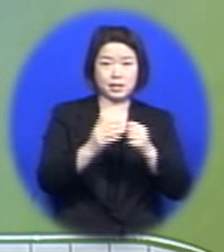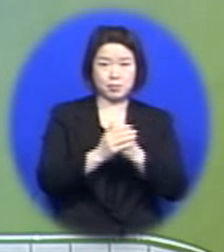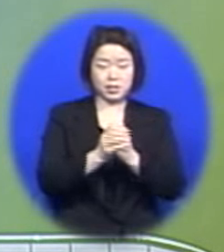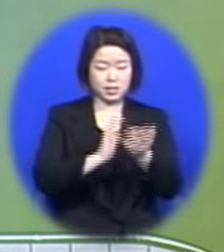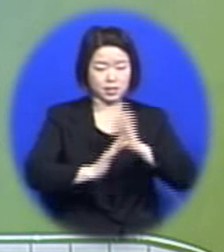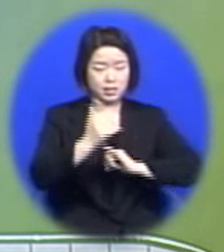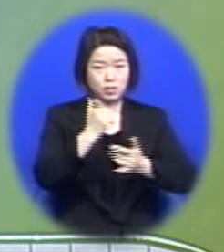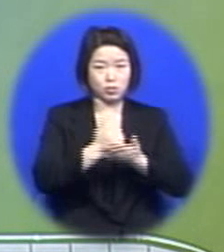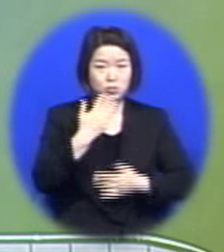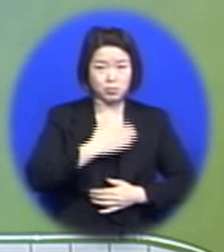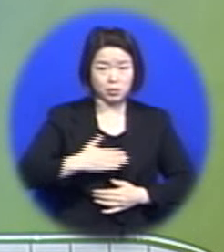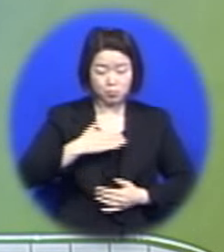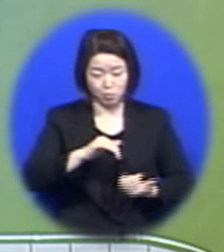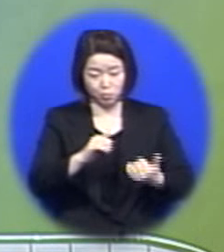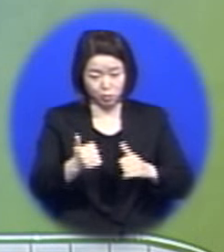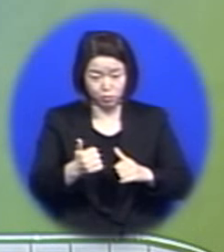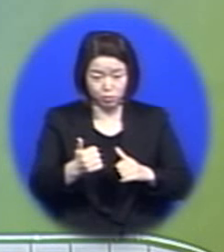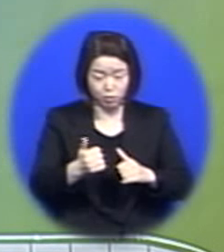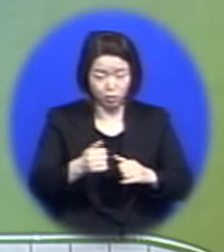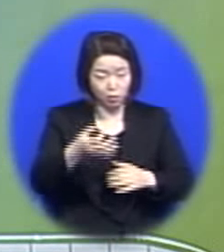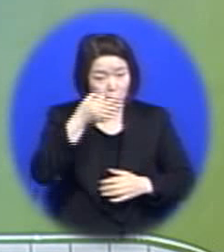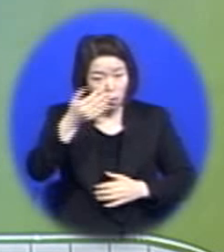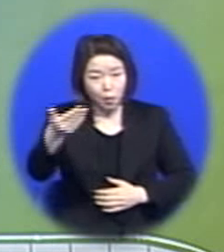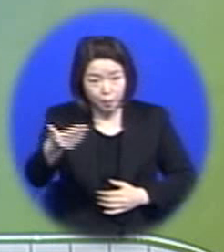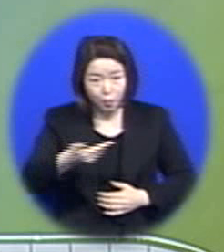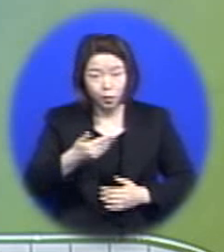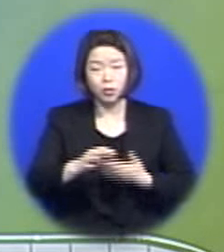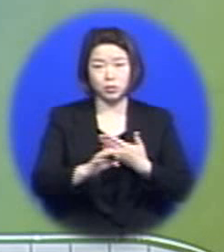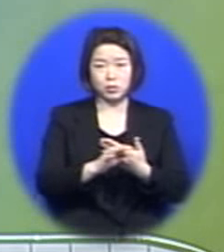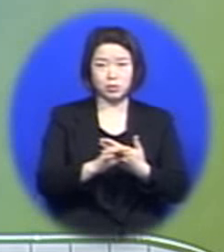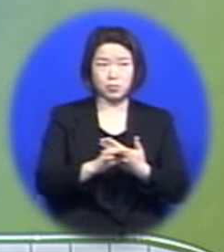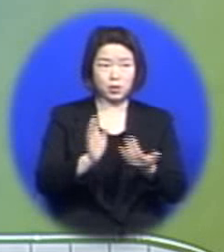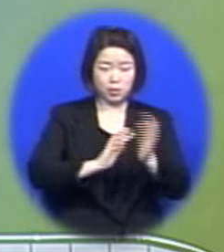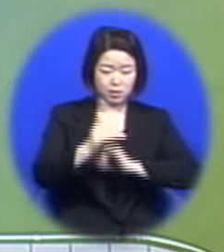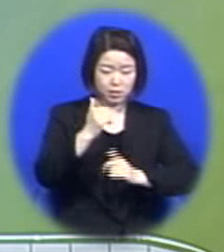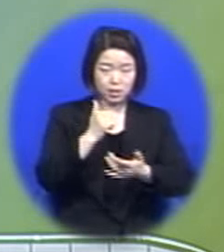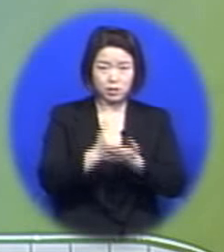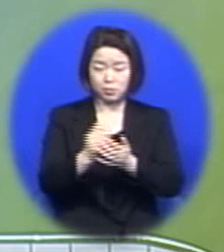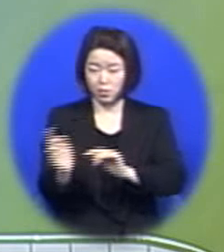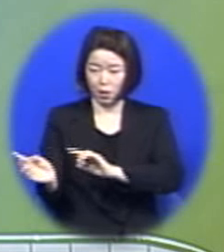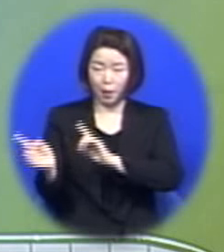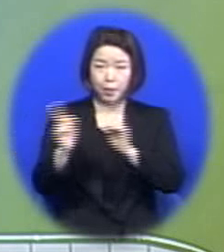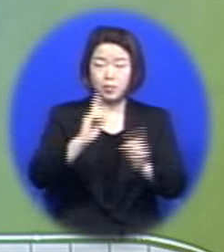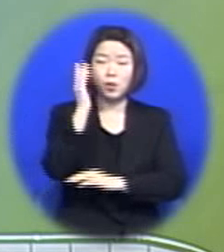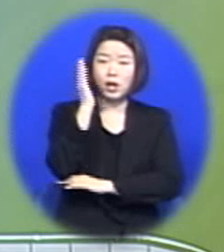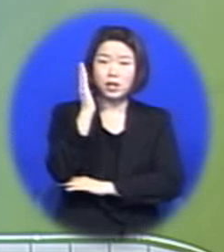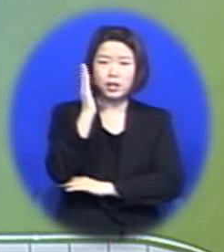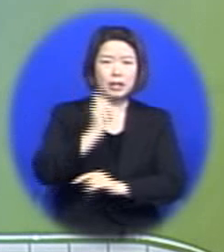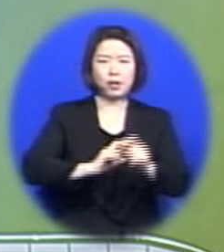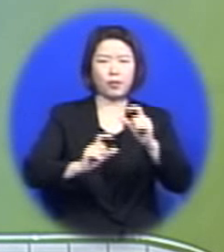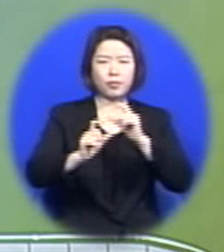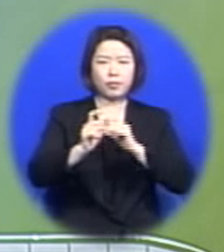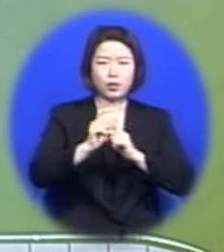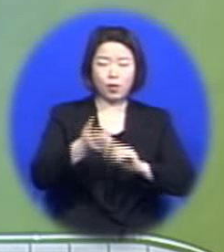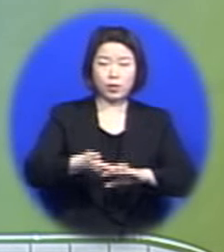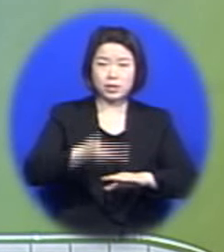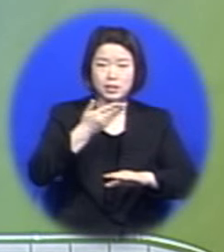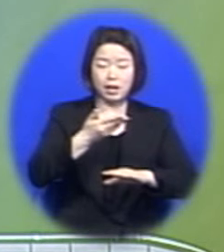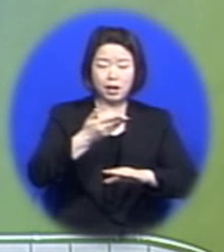예수님의 시체만 보여주었어도 예수님의 부활 이야기는 더 이상 언급할 가치도 없는